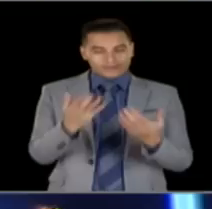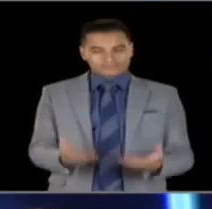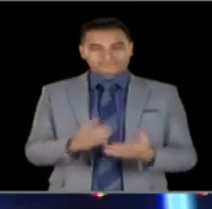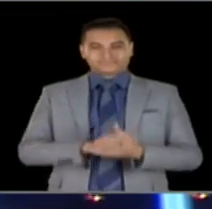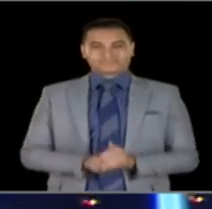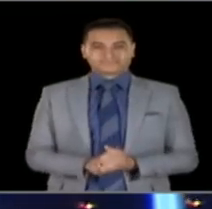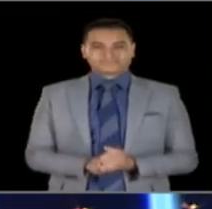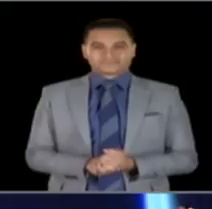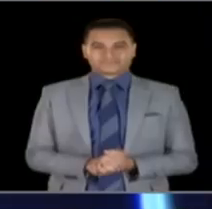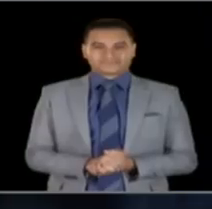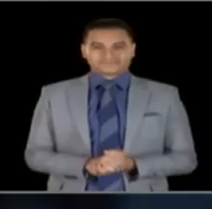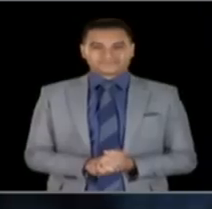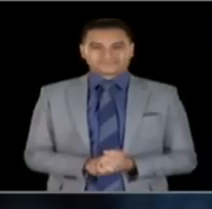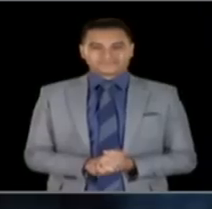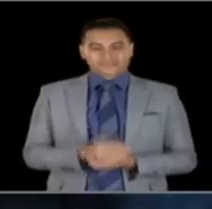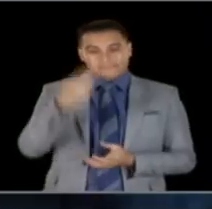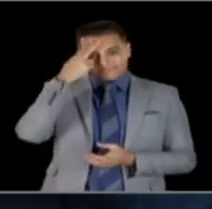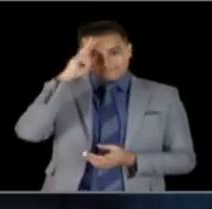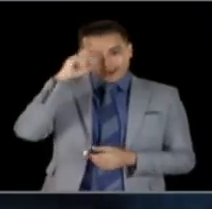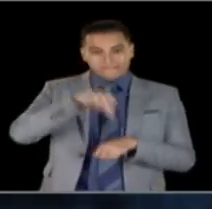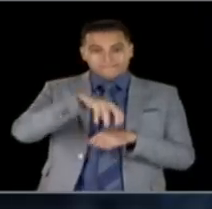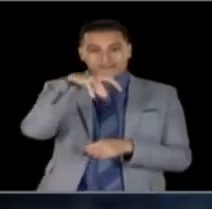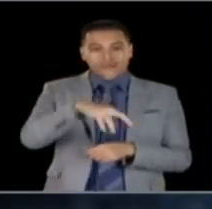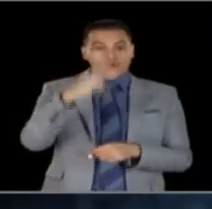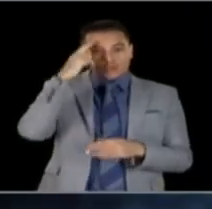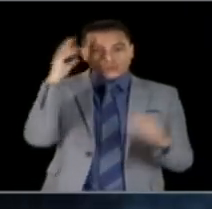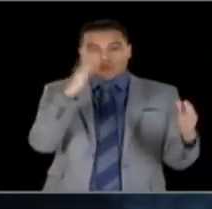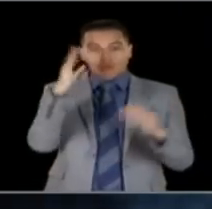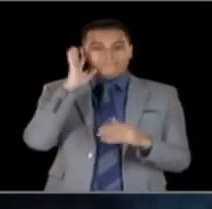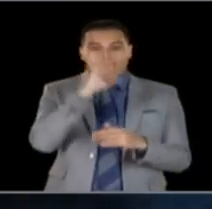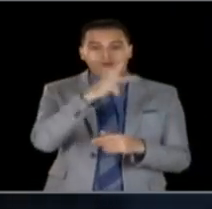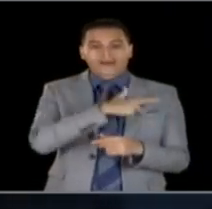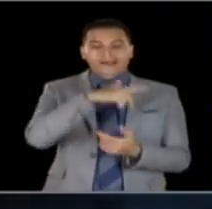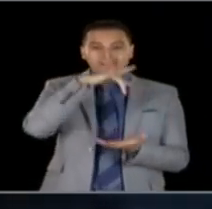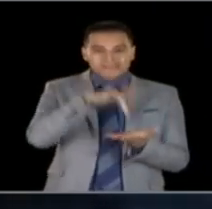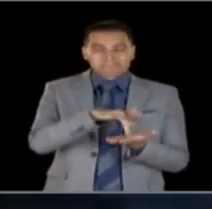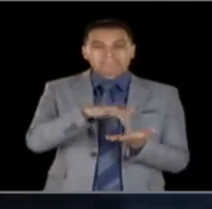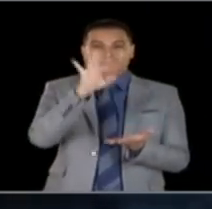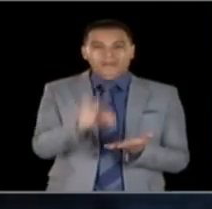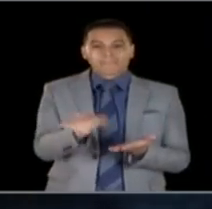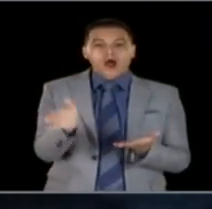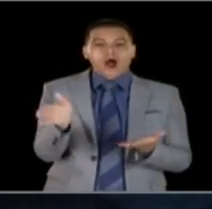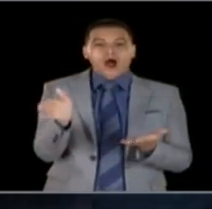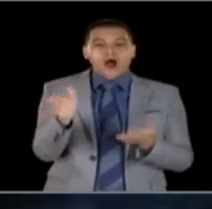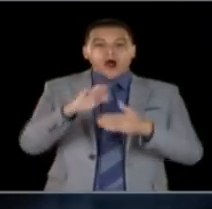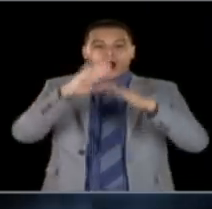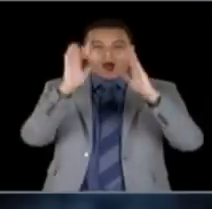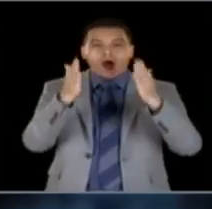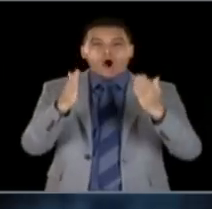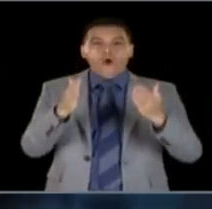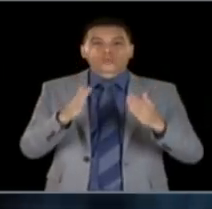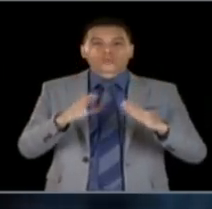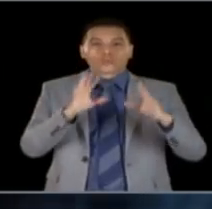والسؤال هو: ما هي المدينة السعودية التي تسمى بعروس